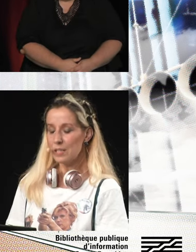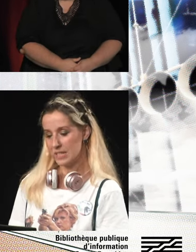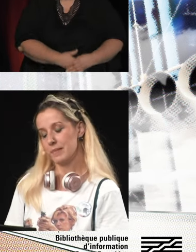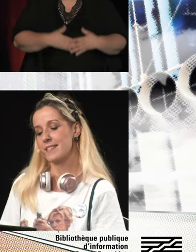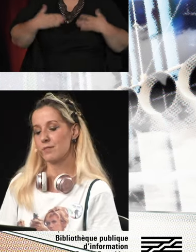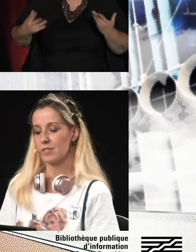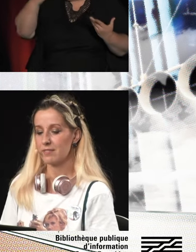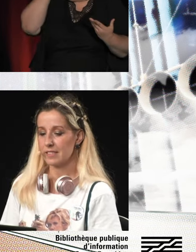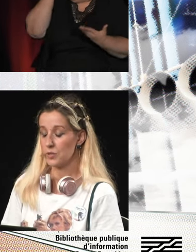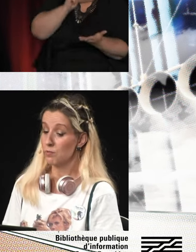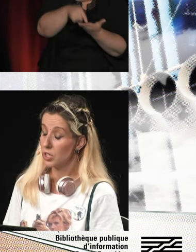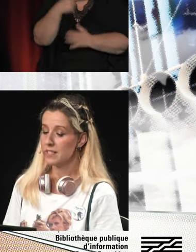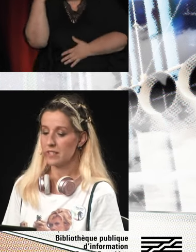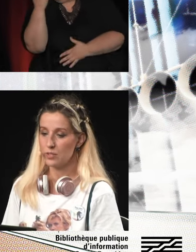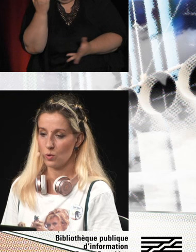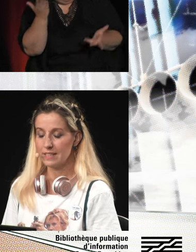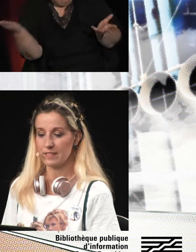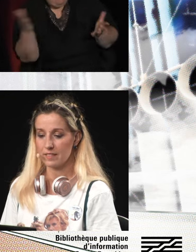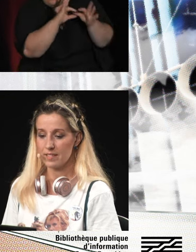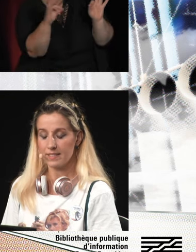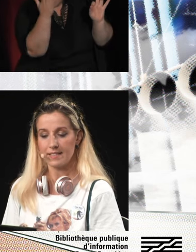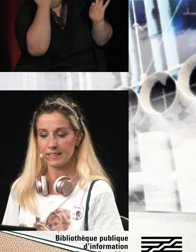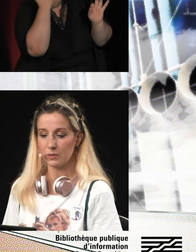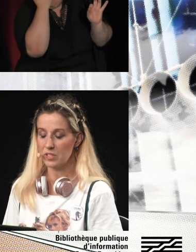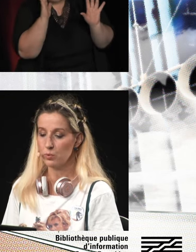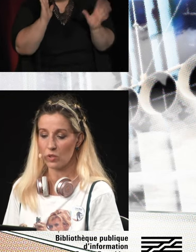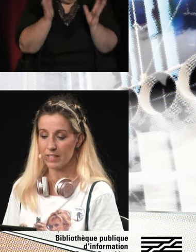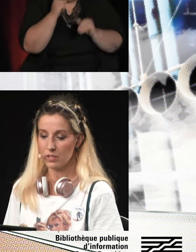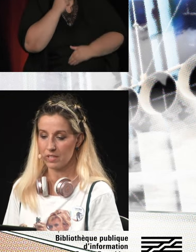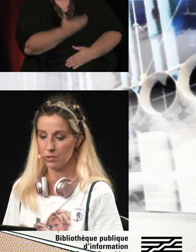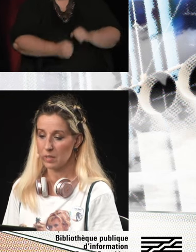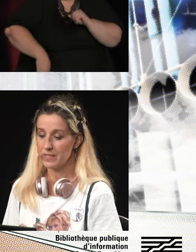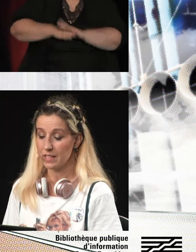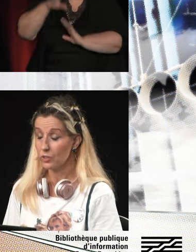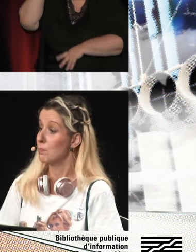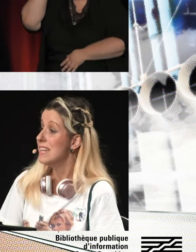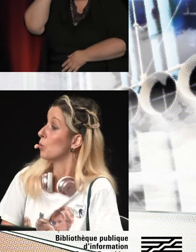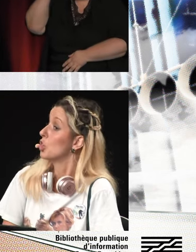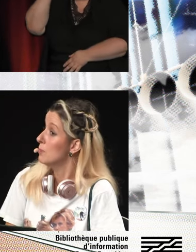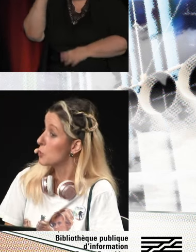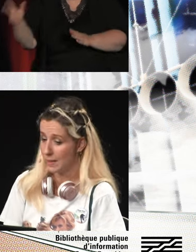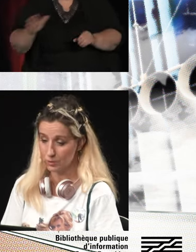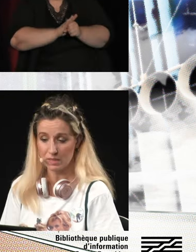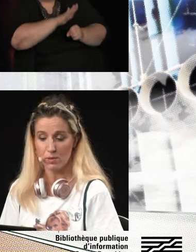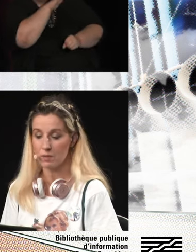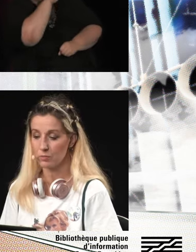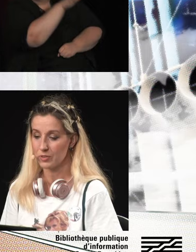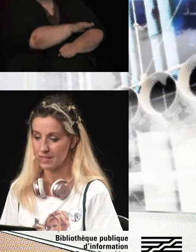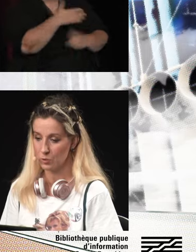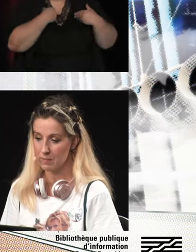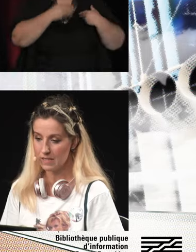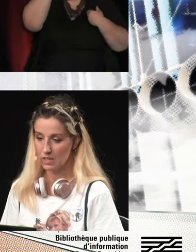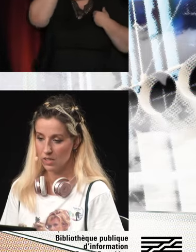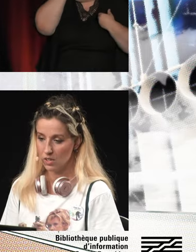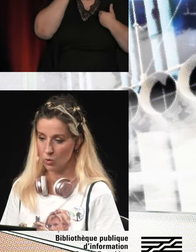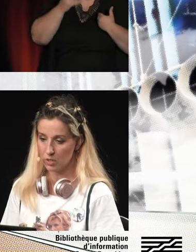Donc Tintin au Tibet, si vous connaissez l'histoire, c'est Tintin qui au début est en vacances avec le capitaine Haddock, mais on ne commence pas au début de l'album de